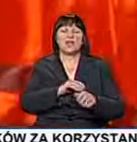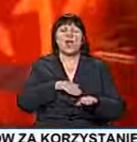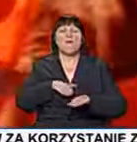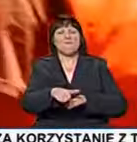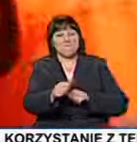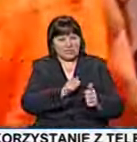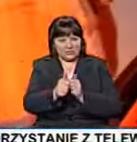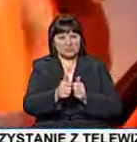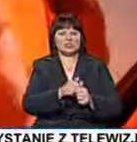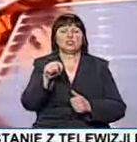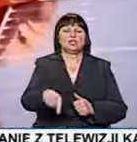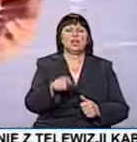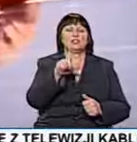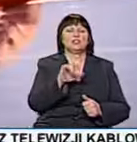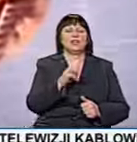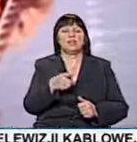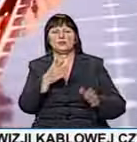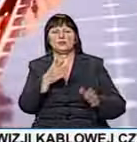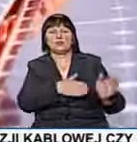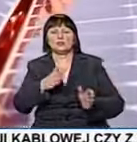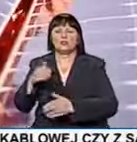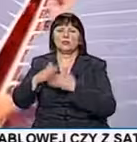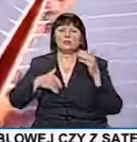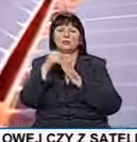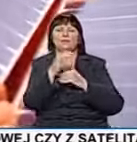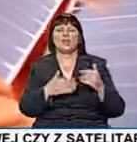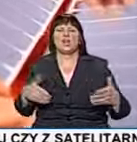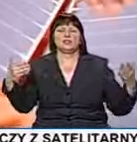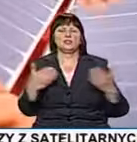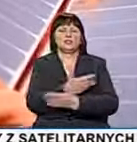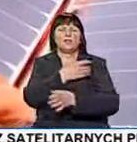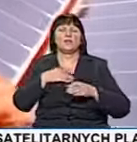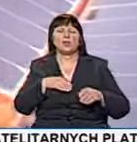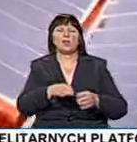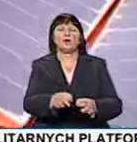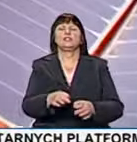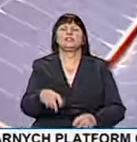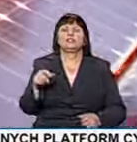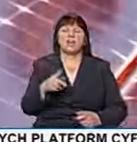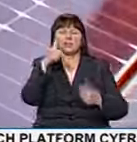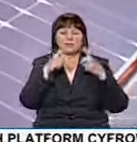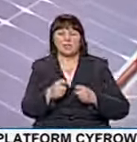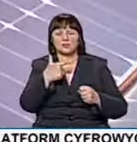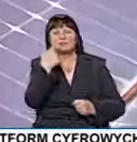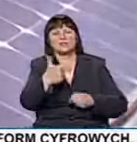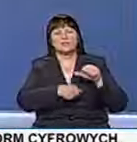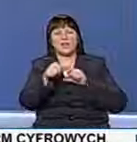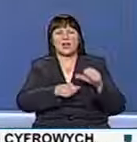Teraz KGHM Lot Solar Team przygotowuje się do budowy nowego bolidu i startu w australijskim wyścigu za 2 lata.